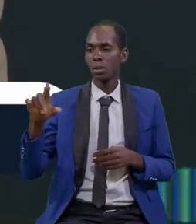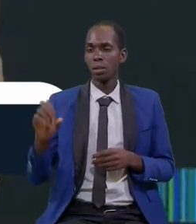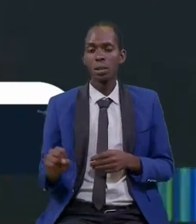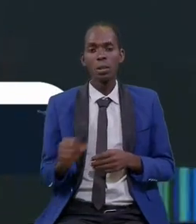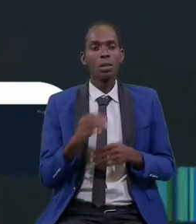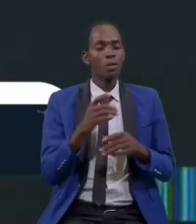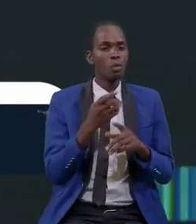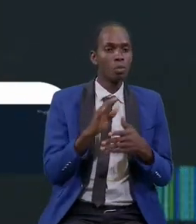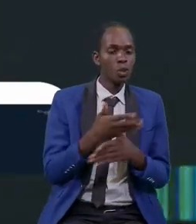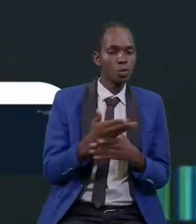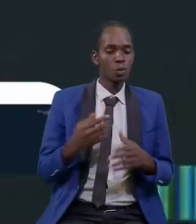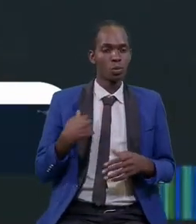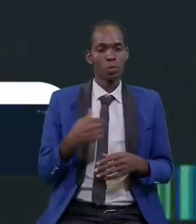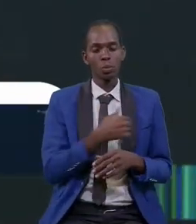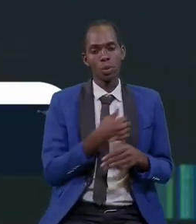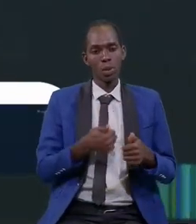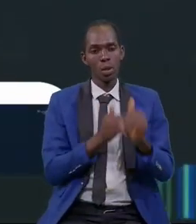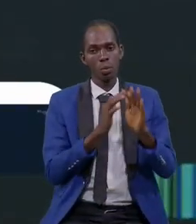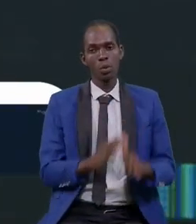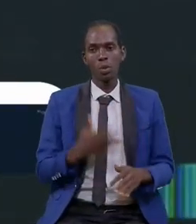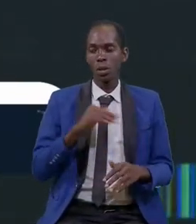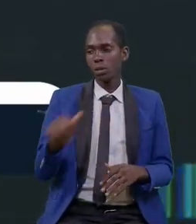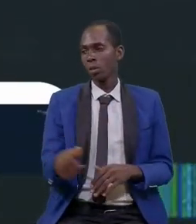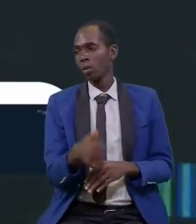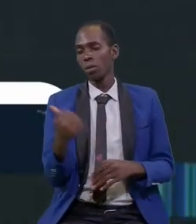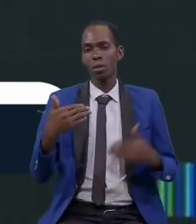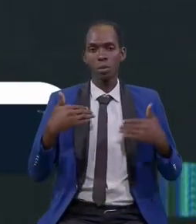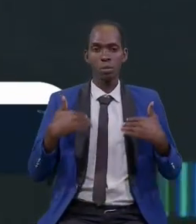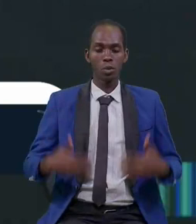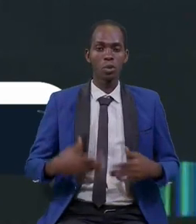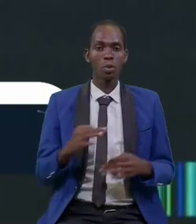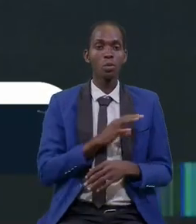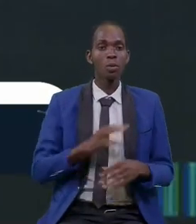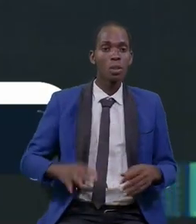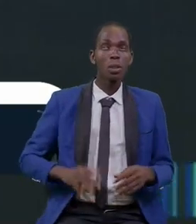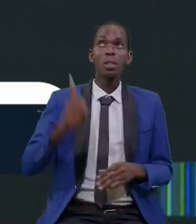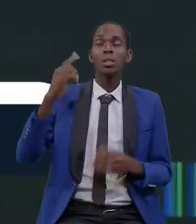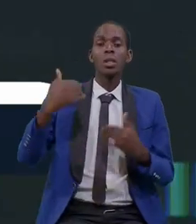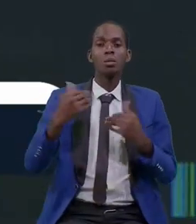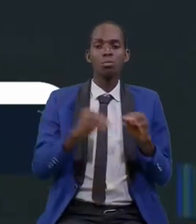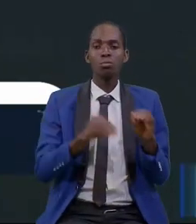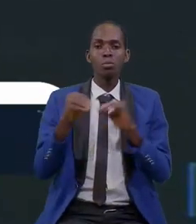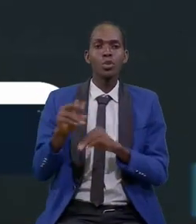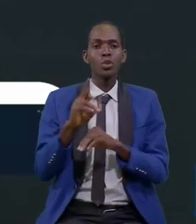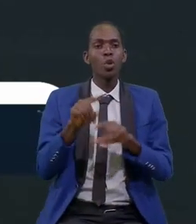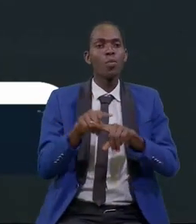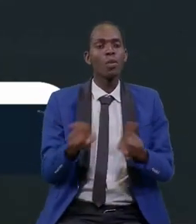autres, entre les ministres et les membres. Il n'a fait aucune différence entre nous et